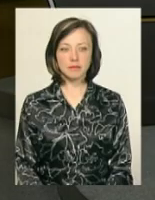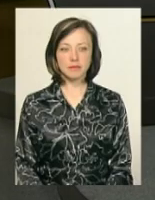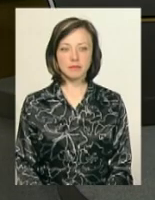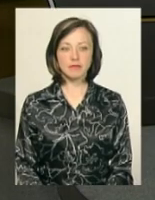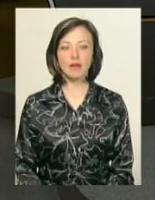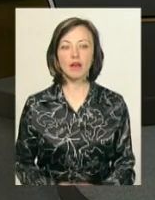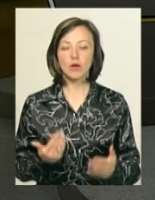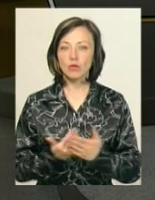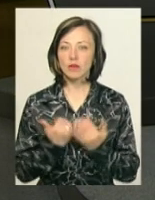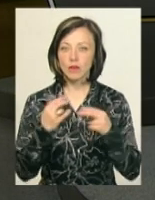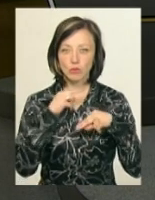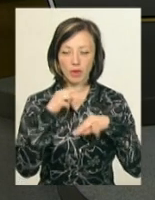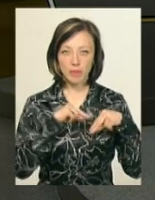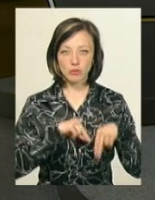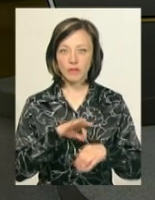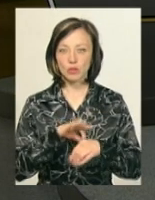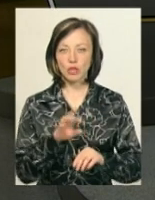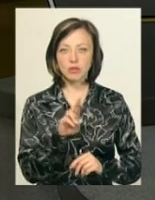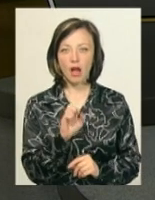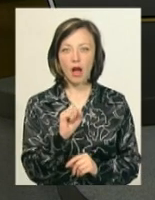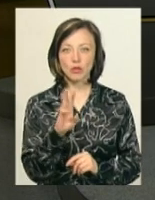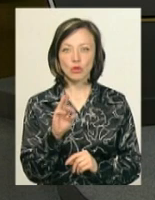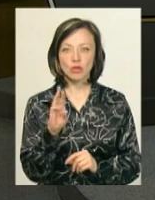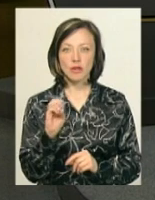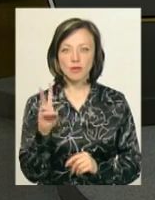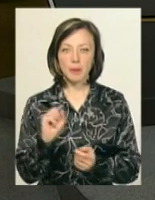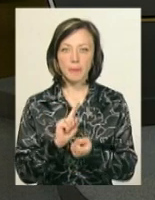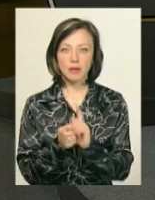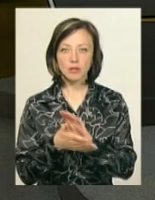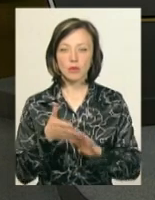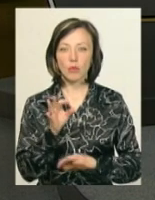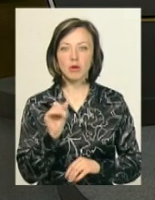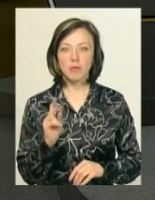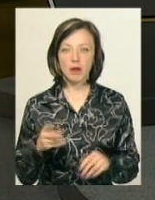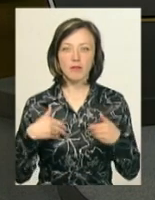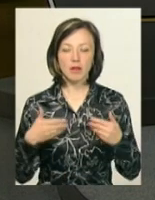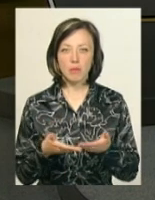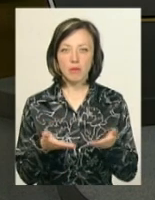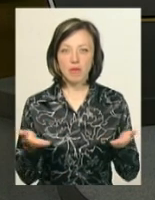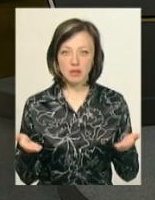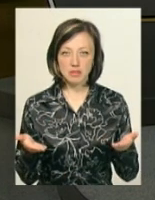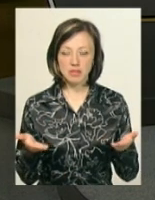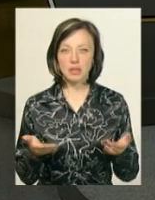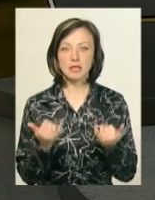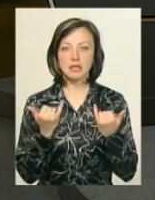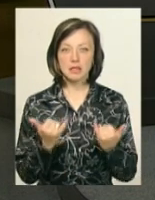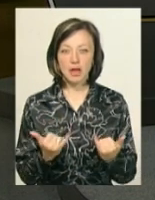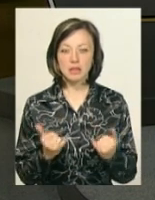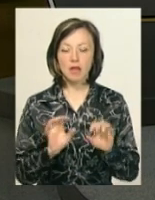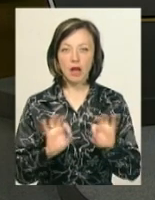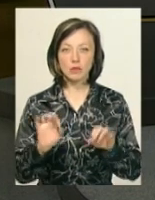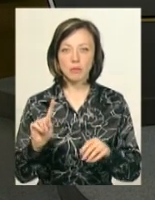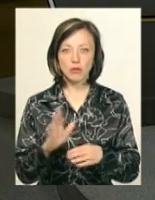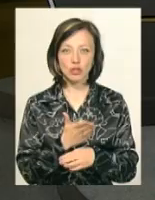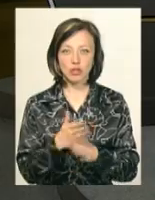Новини до вашої уваги. В студії працюють ведуча Ярослава Антошевська, перекладач на жестову мову Ольга Рибак. Ми вітаємо вас. І зараз анонс першої